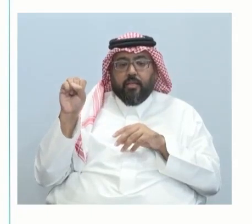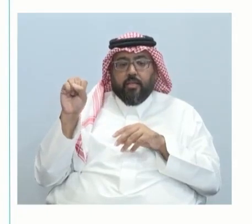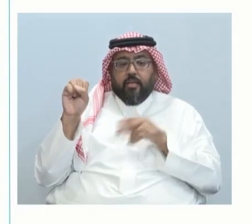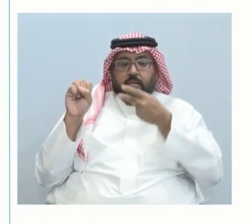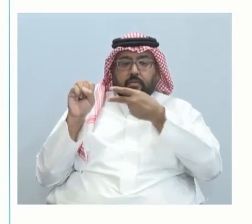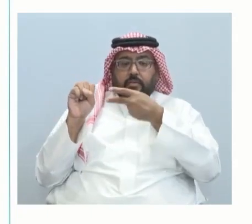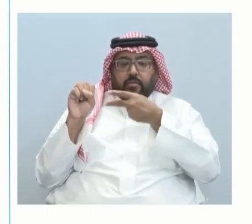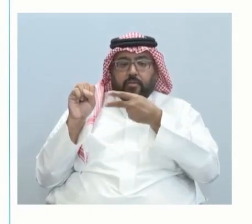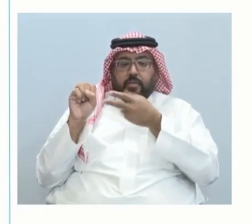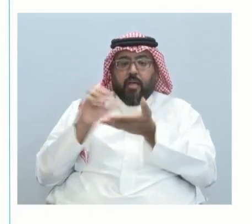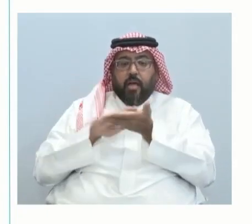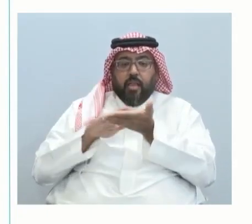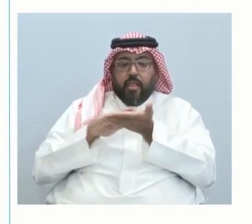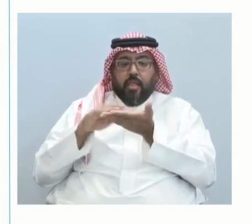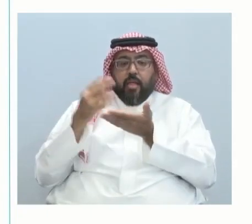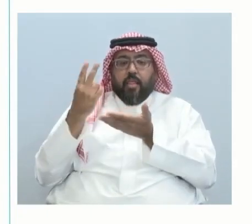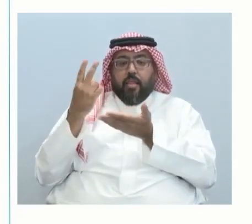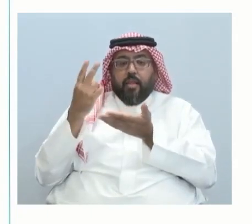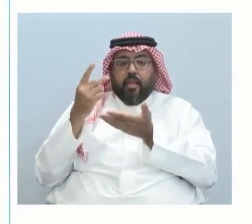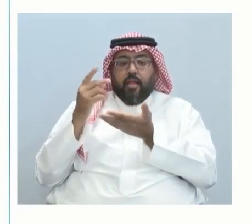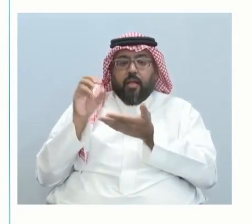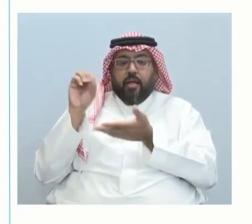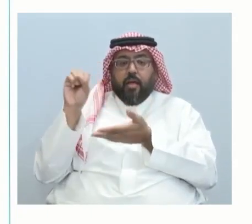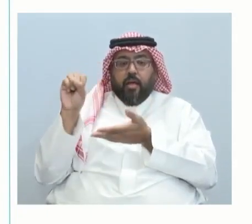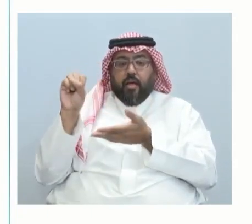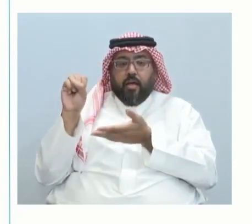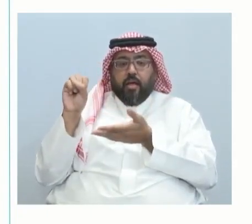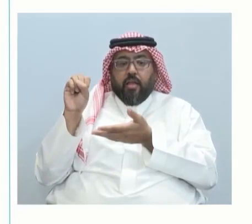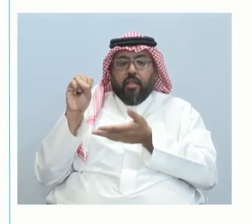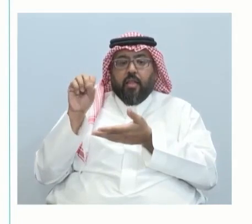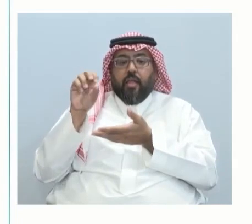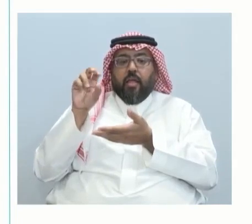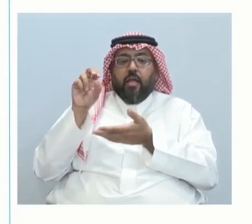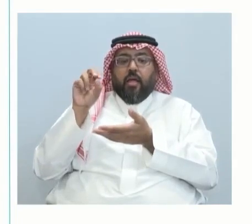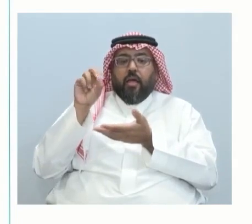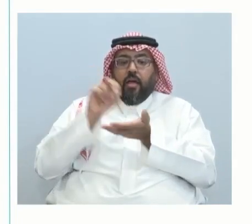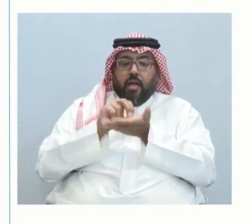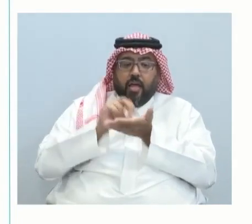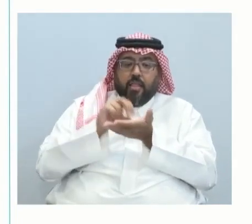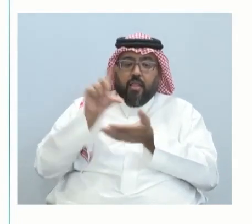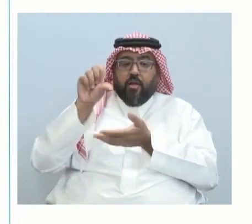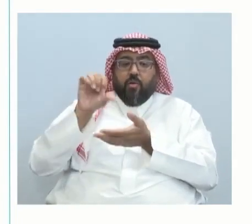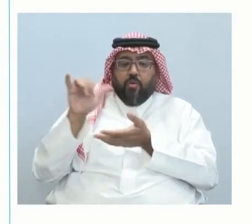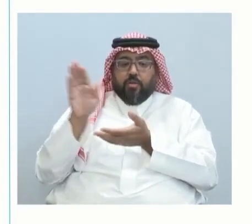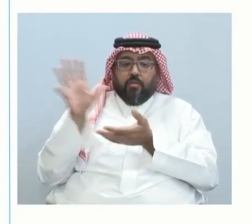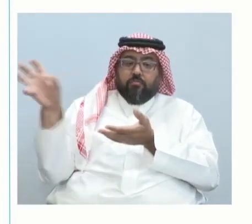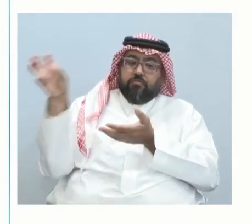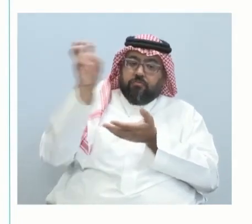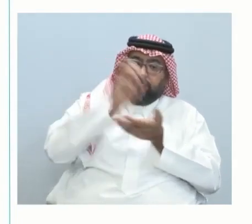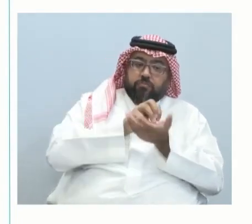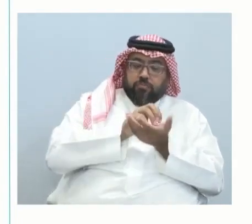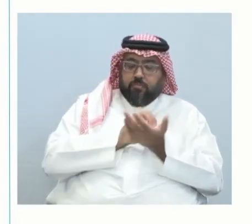الموجود هنا ما دام انه يحتوي على زوج من الالكترونات فانه هنا قاعده لويس بينما هنا ما دام انه نستقبل